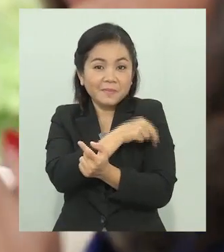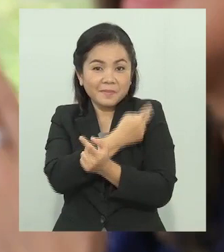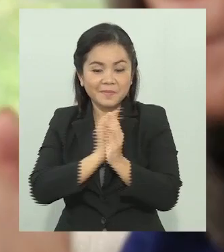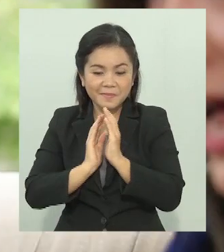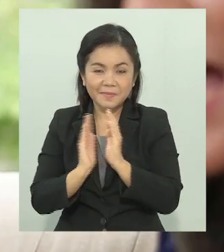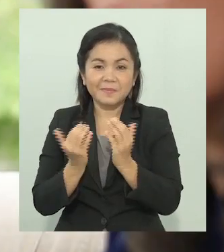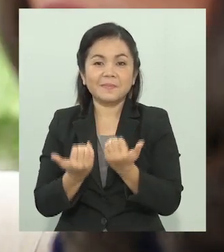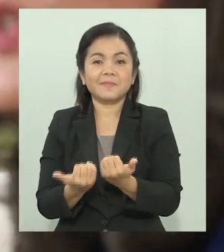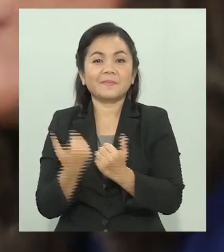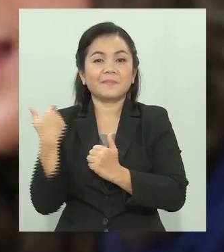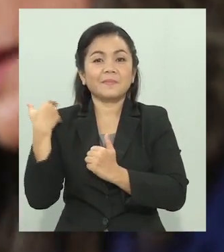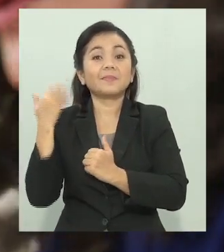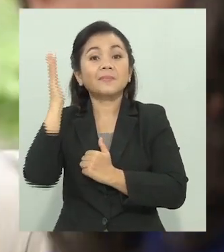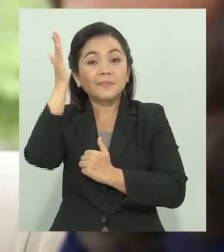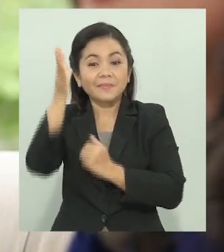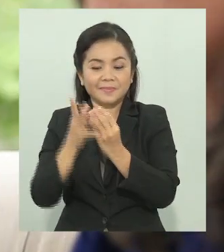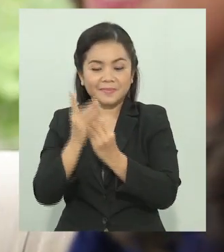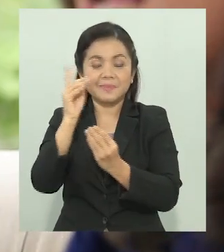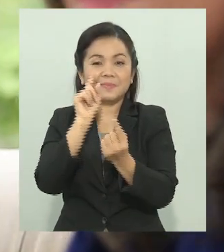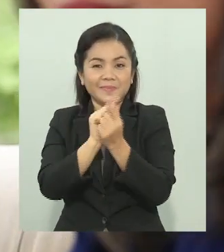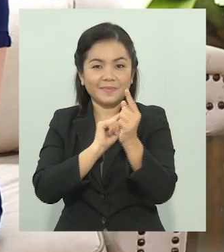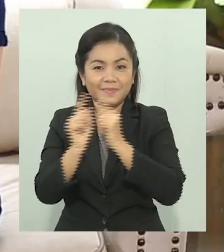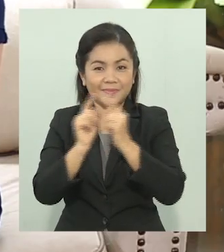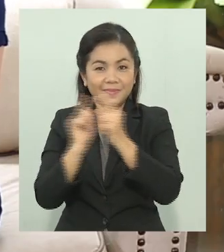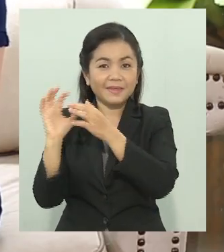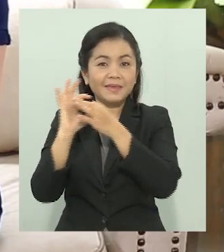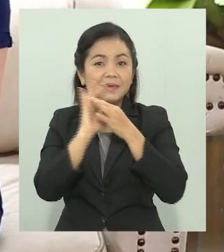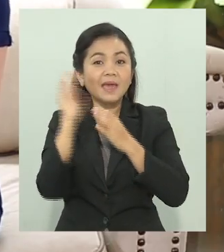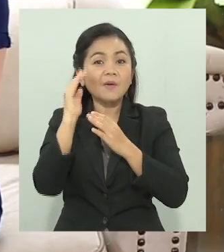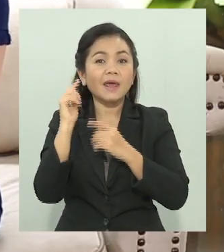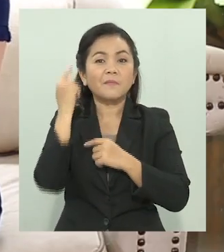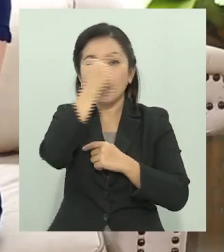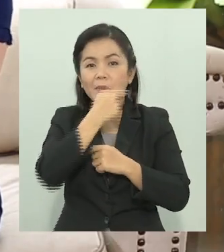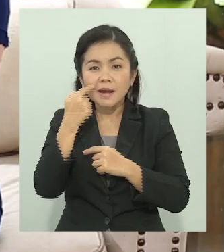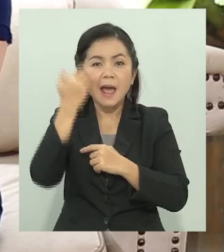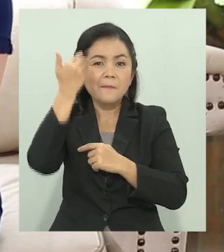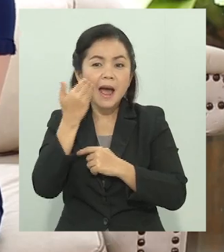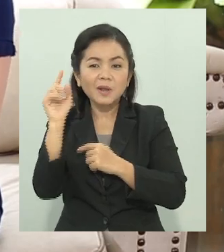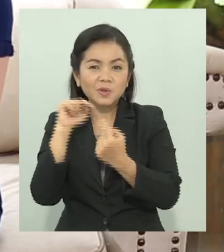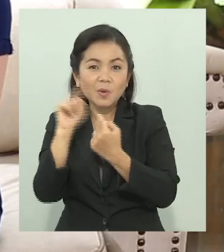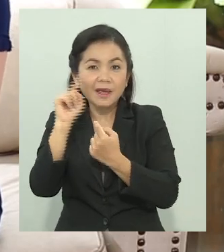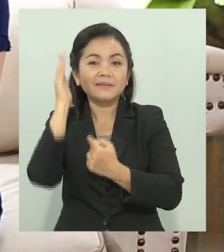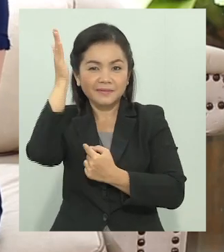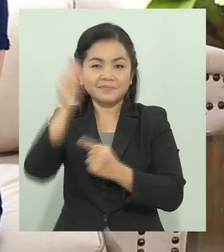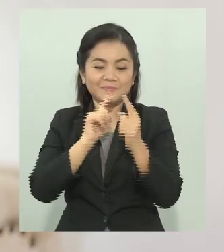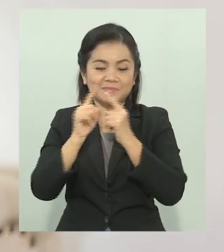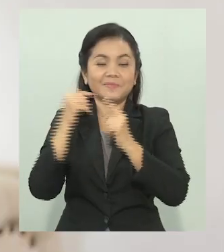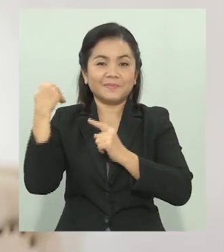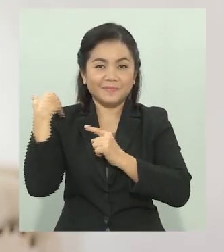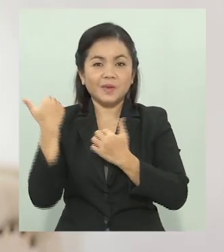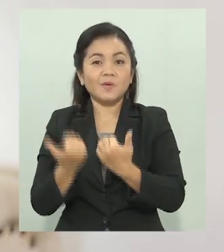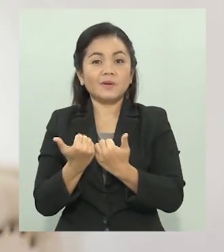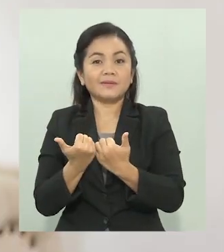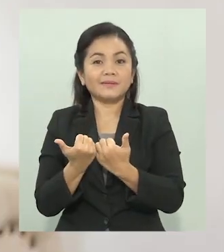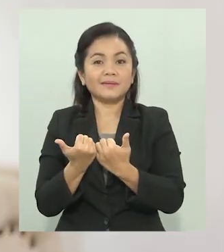แต่เดี๋ยวสัปดาห์หน้าก็จะยังอยู่กันอีกพูดคุยกันต่อไปนะคะกับเรื่องศัลยกรรมอย่างอื่นบนใบหน้าเดี๋ยวช่วงหน้าค่ะมุมเมมีวิธีนะคะมาช่ว